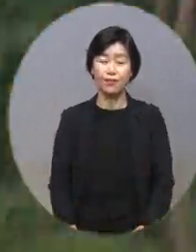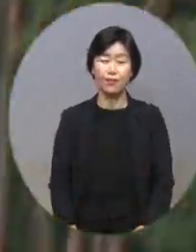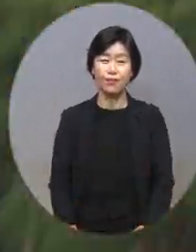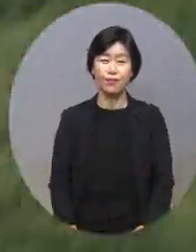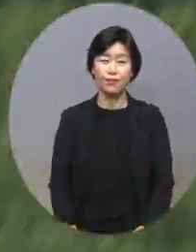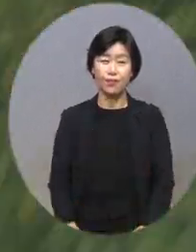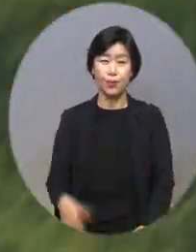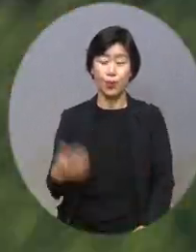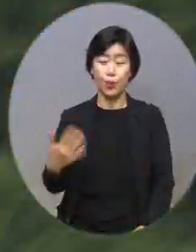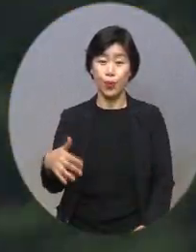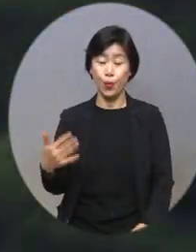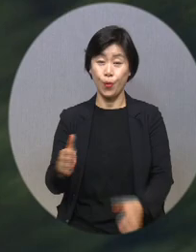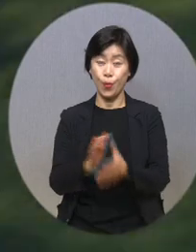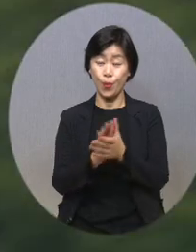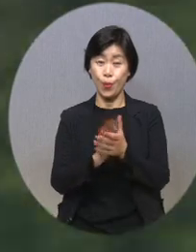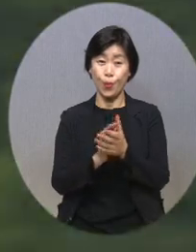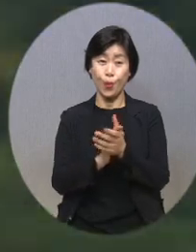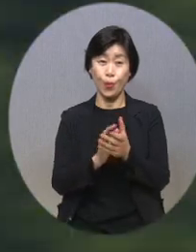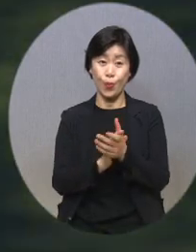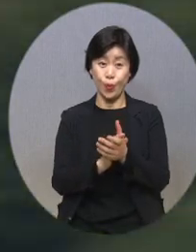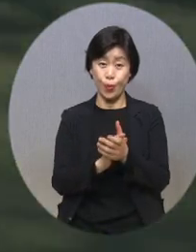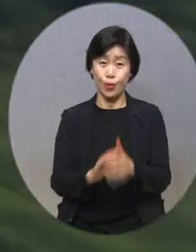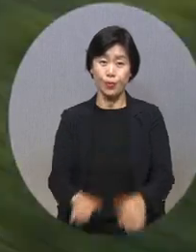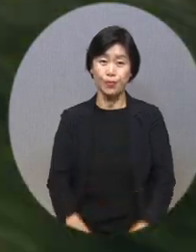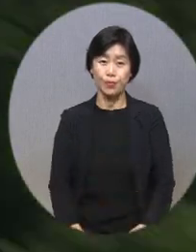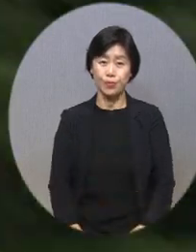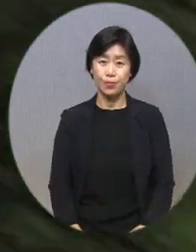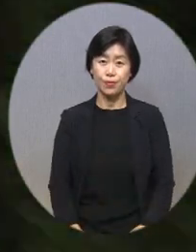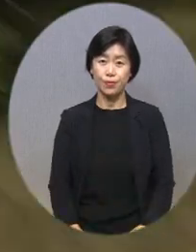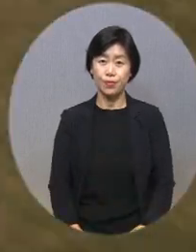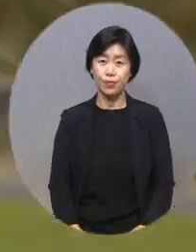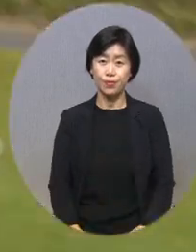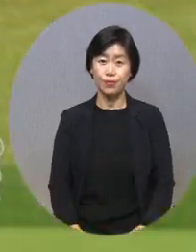와, 잘 쳤어. 성현 오빠랑 비슷하다.